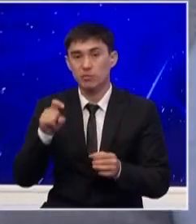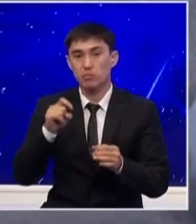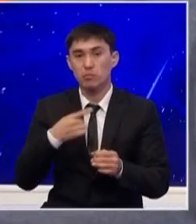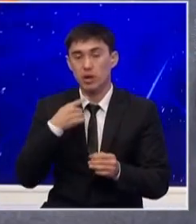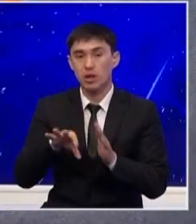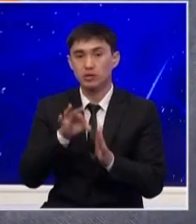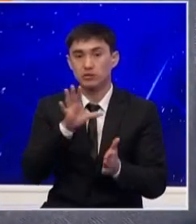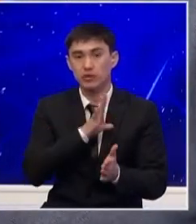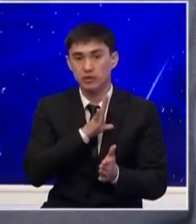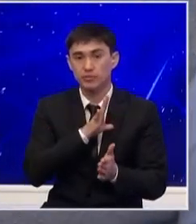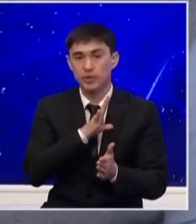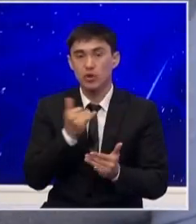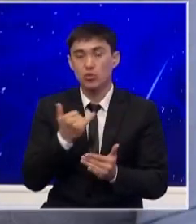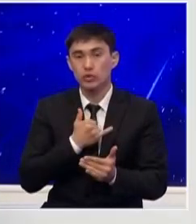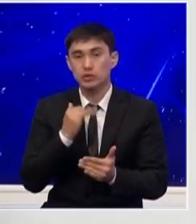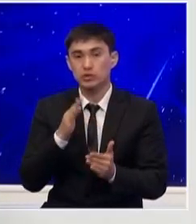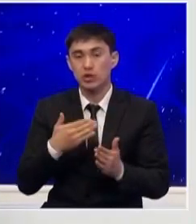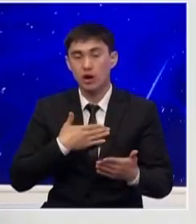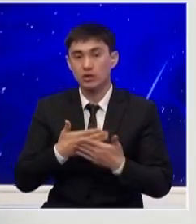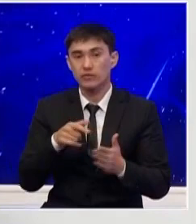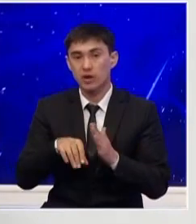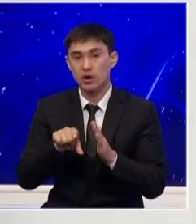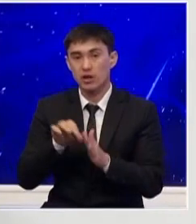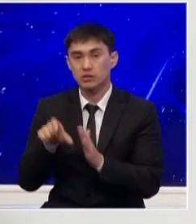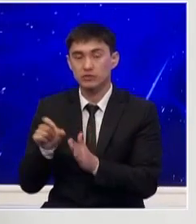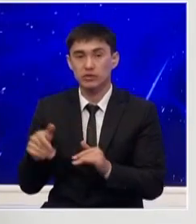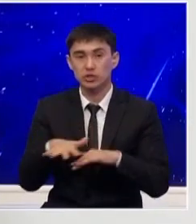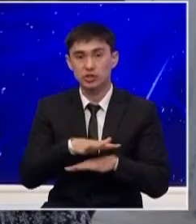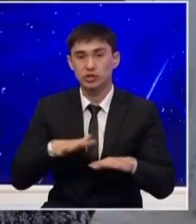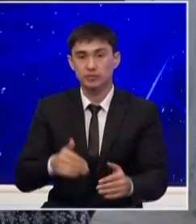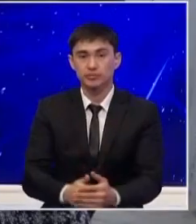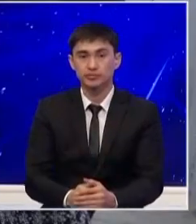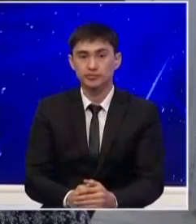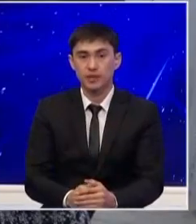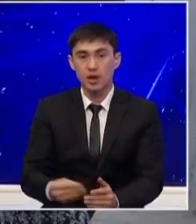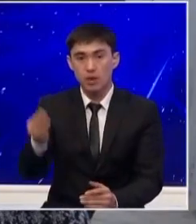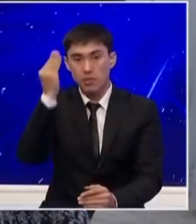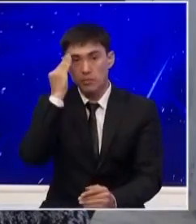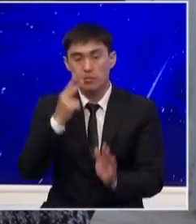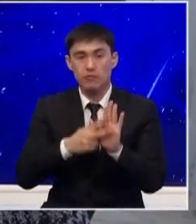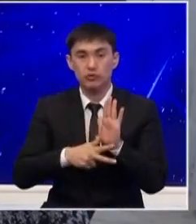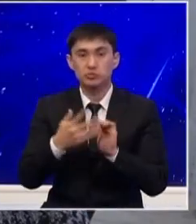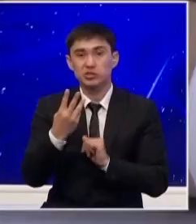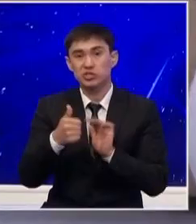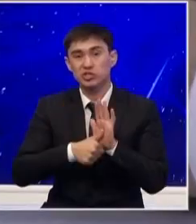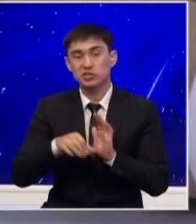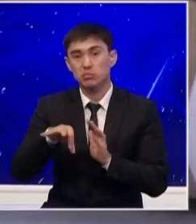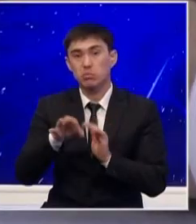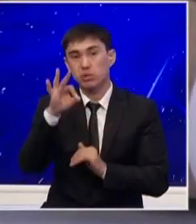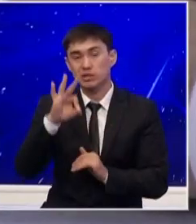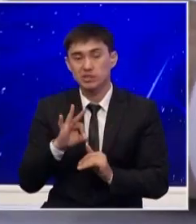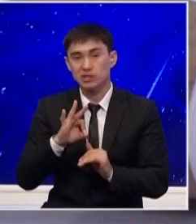проголосовало. У нас идет активное голосование наших жителей. По мнению 86%